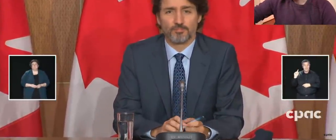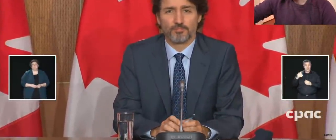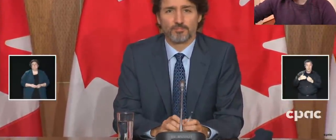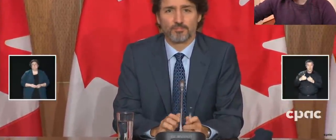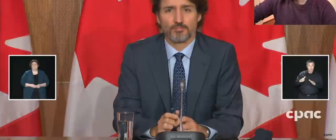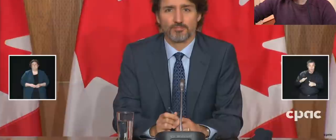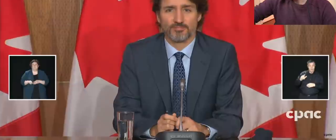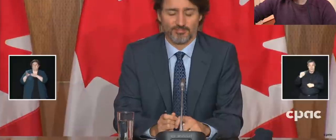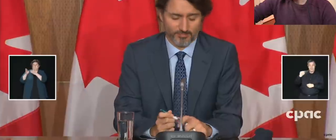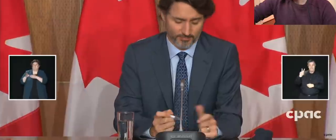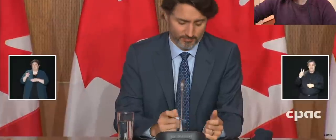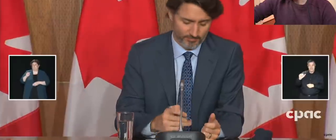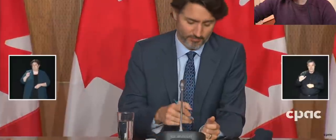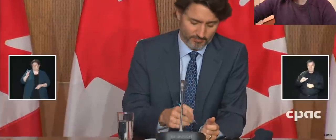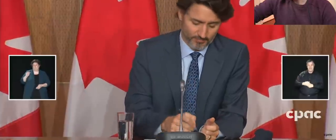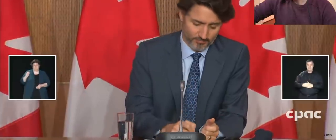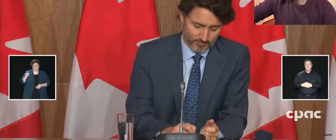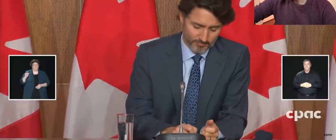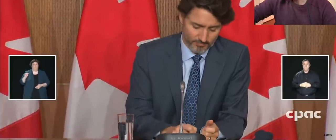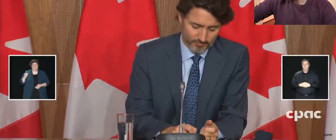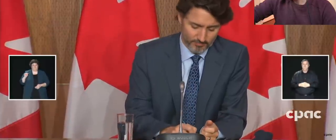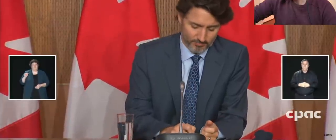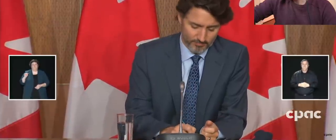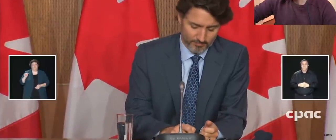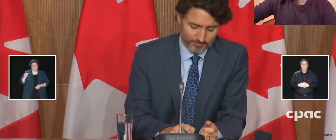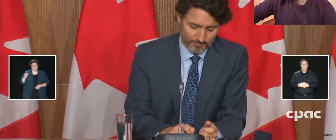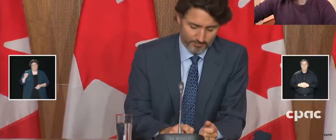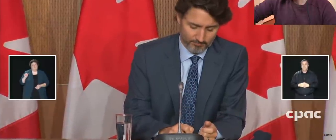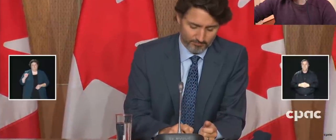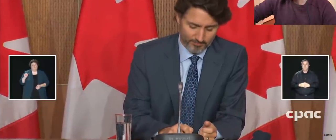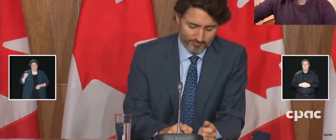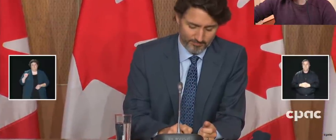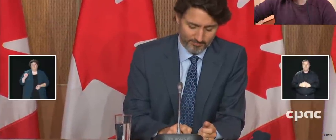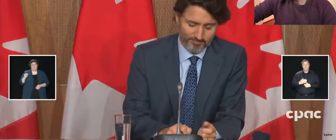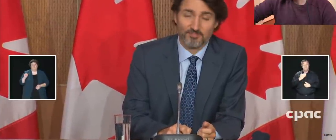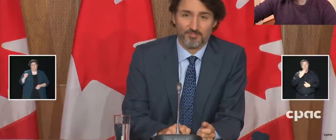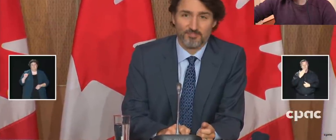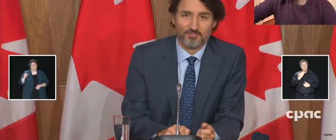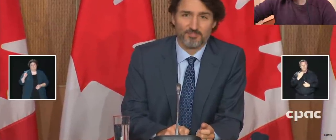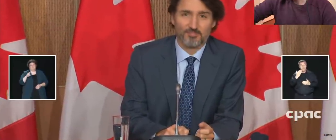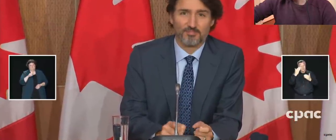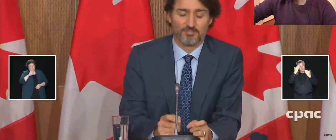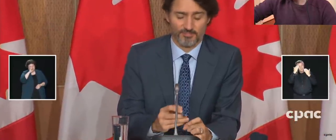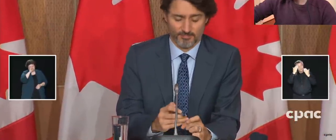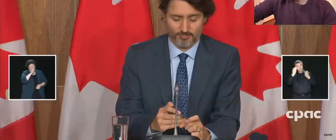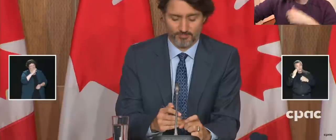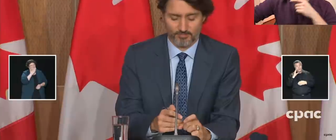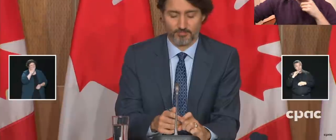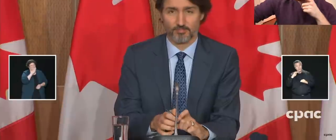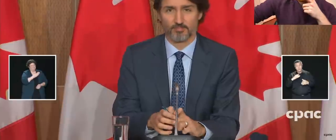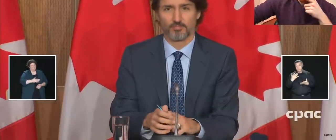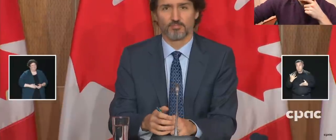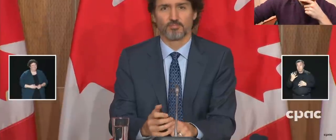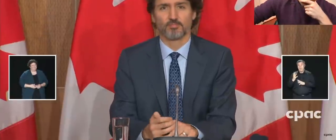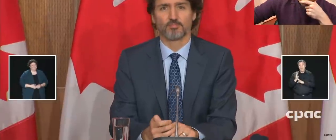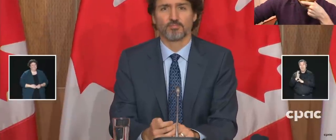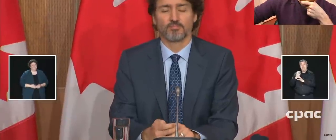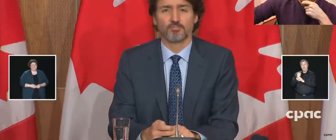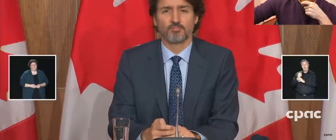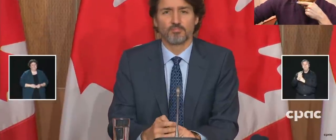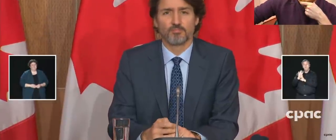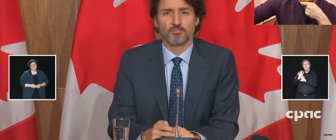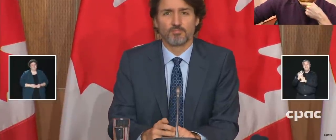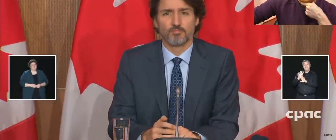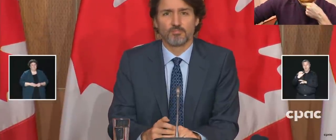Raymond Filion, TVA. La parole est à vous. Merci. Bonjour, Monsieur le Premier ministre. Il y a une manifestation contre les mesures sanitaires